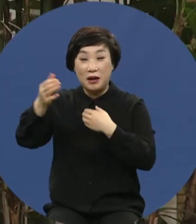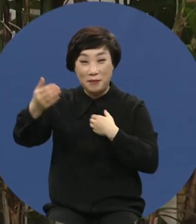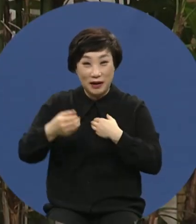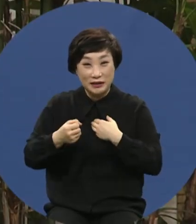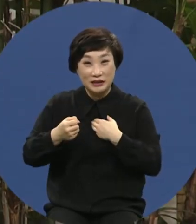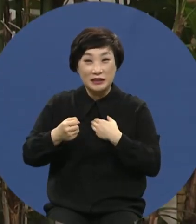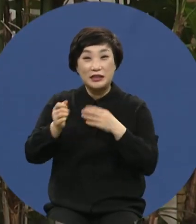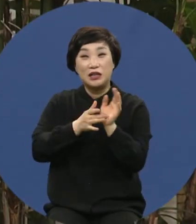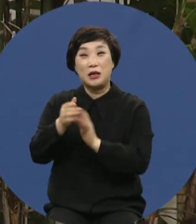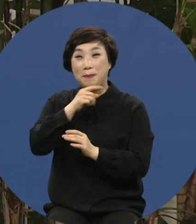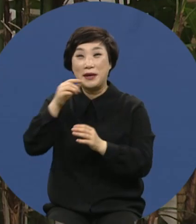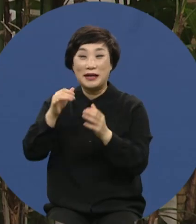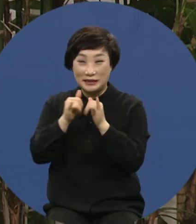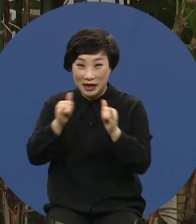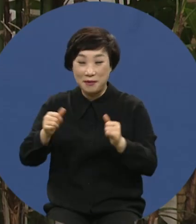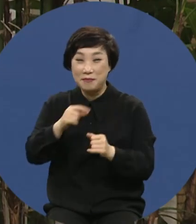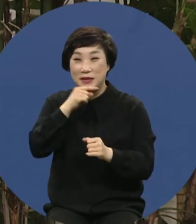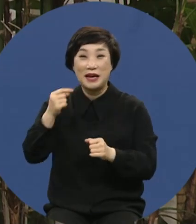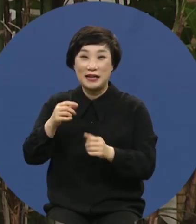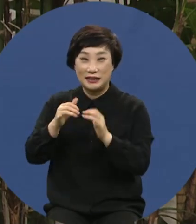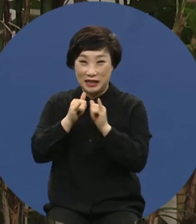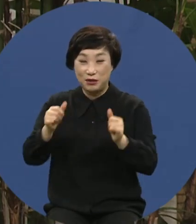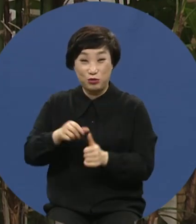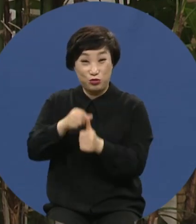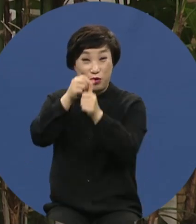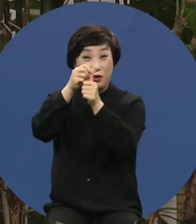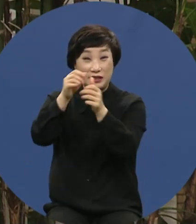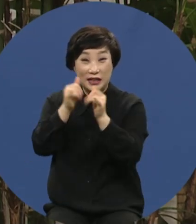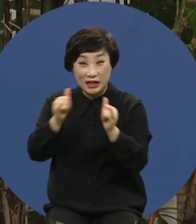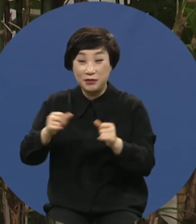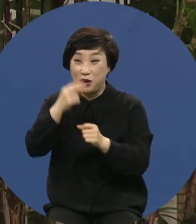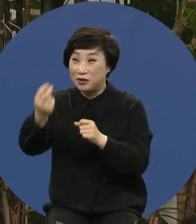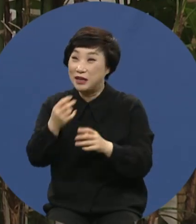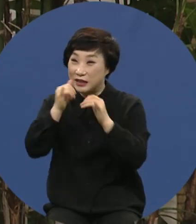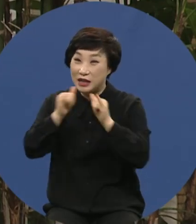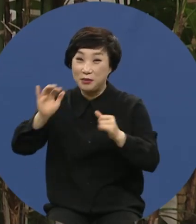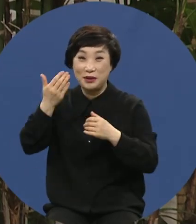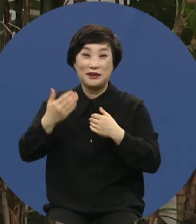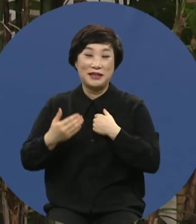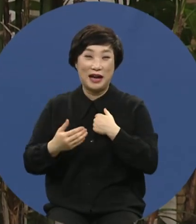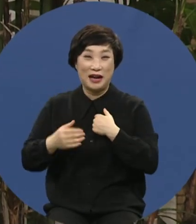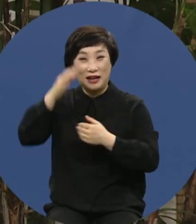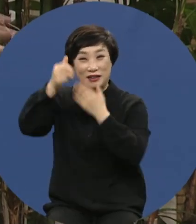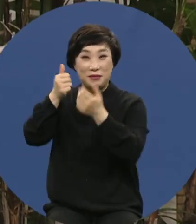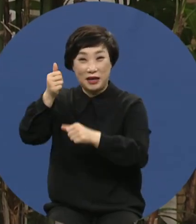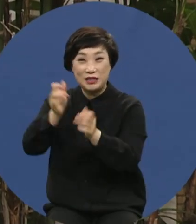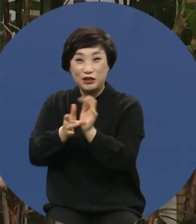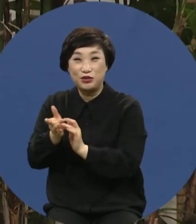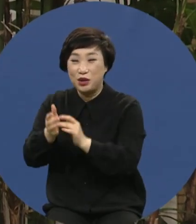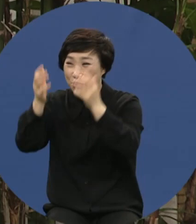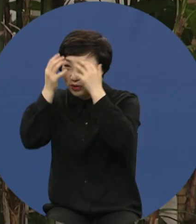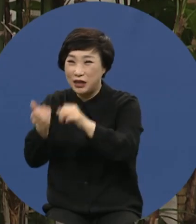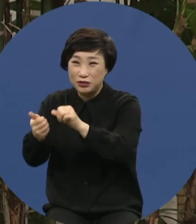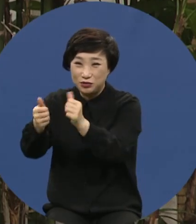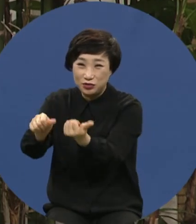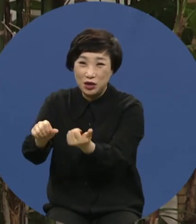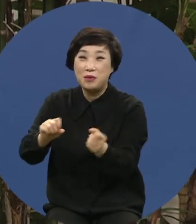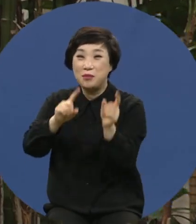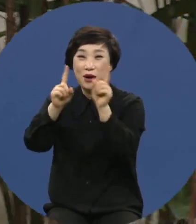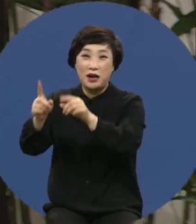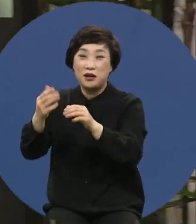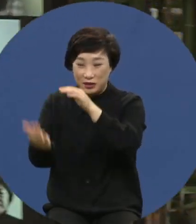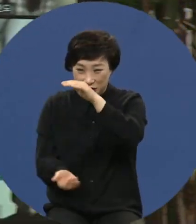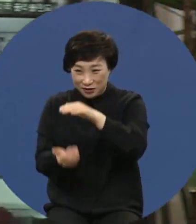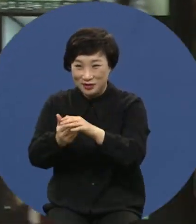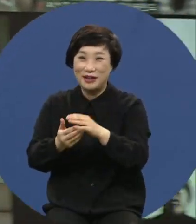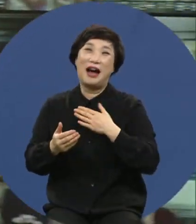그의 피의 사람, 생명의 사람, 구원의 사람, 영생의 사람, 천국의 사람이 하나님의 아들의 고난과 죽으심으로 부활로